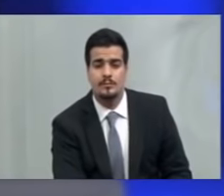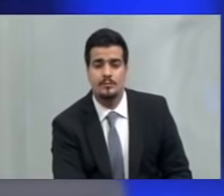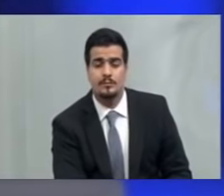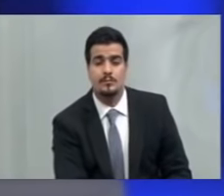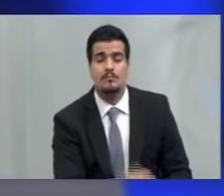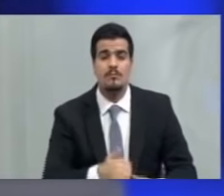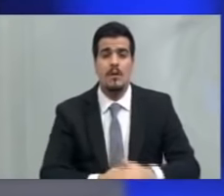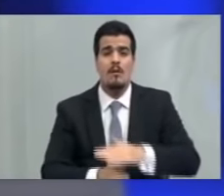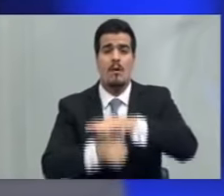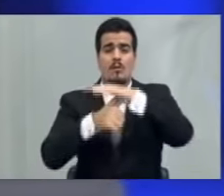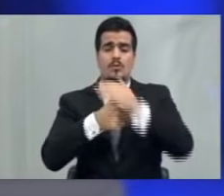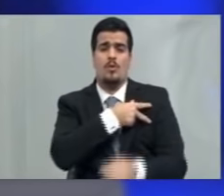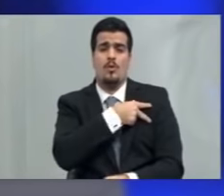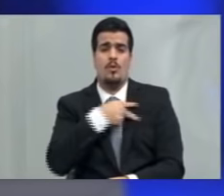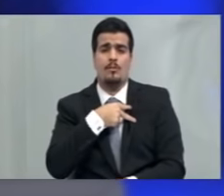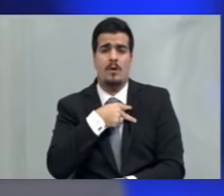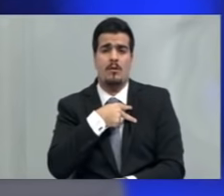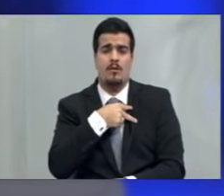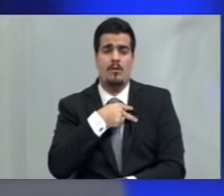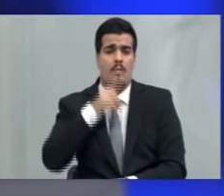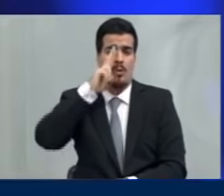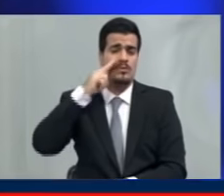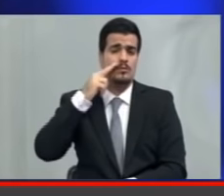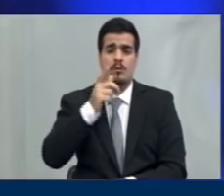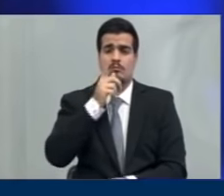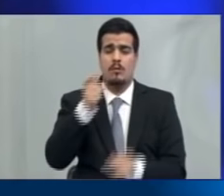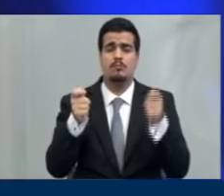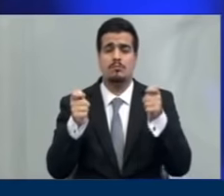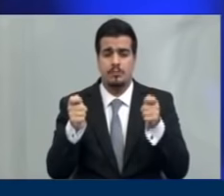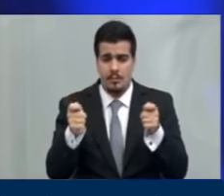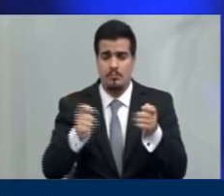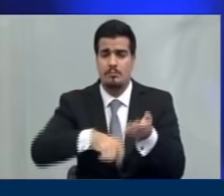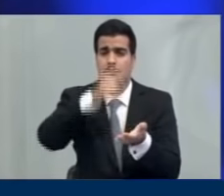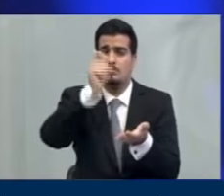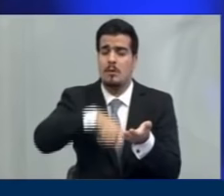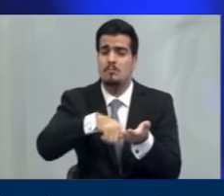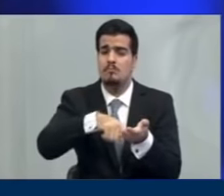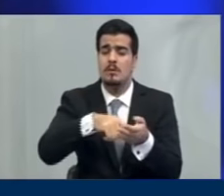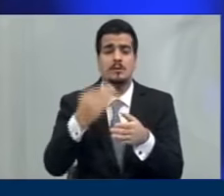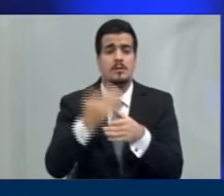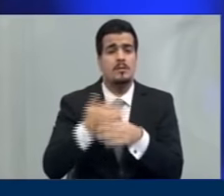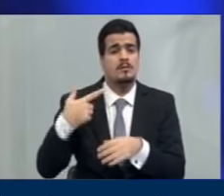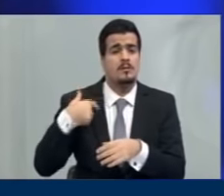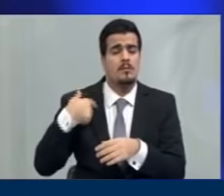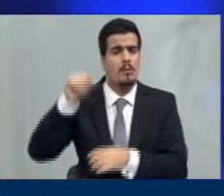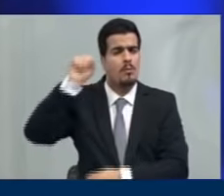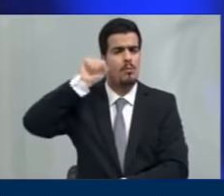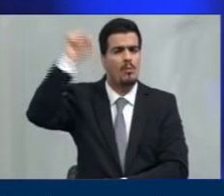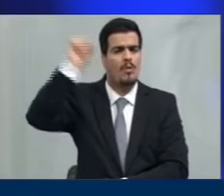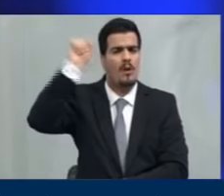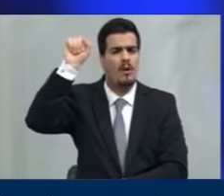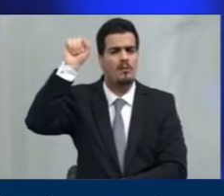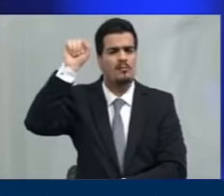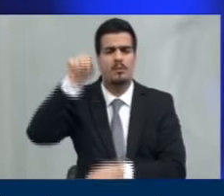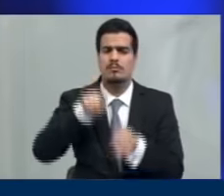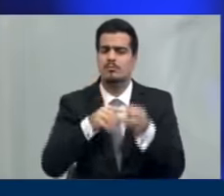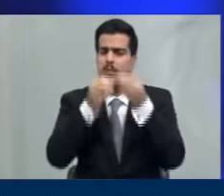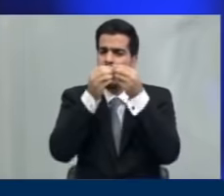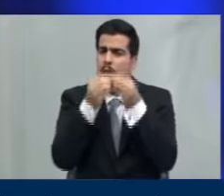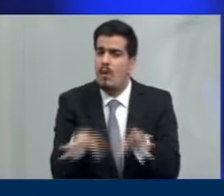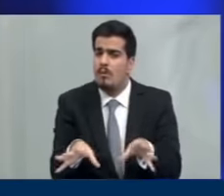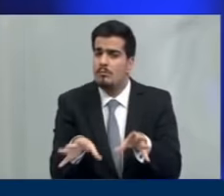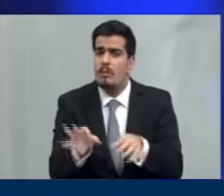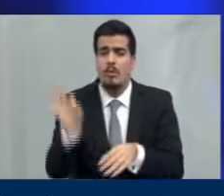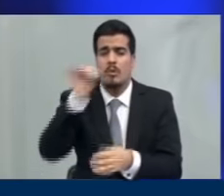وكان رئيس حكومة الإقليم مسرور بارزان اتهم أطرافا لم يسمها باستغلال الاحتجاجات التي نشبت في مدينة